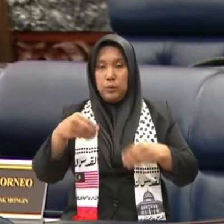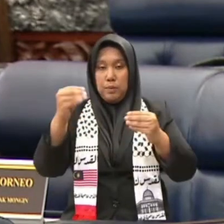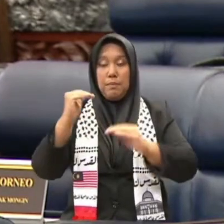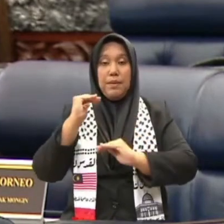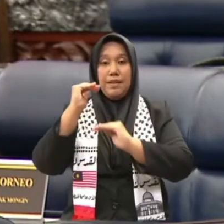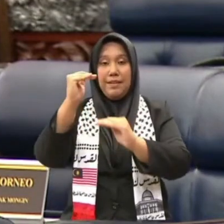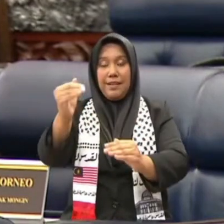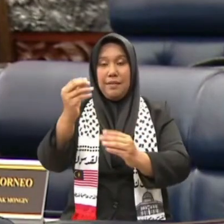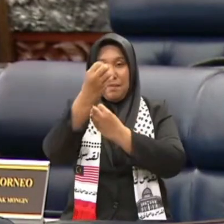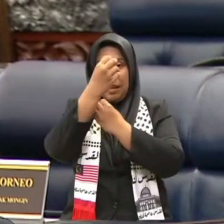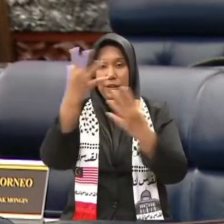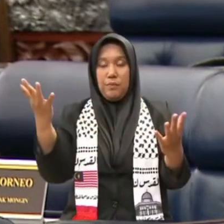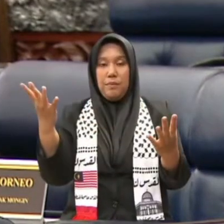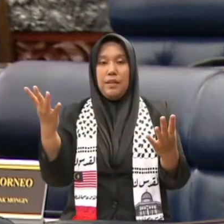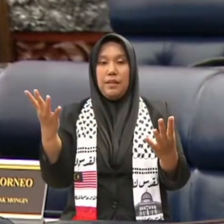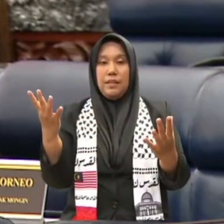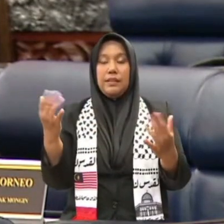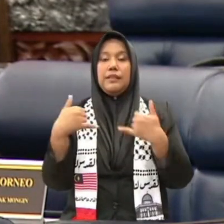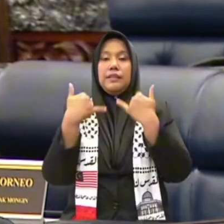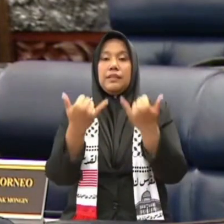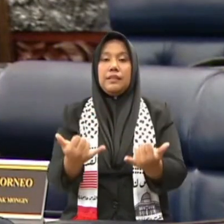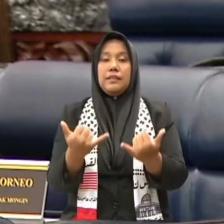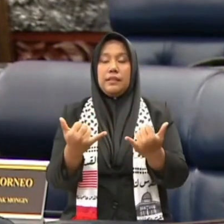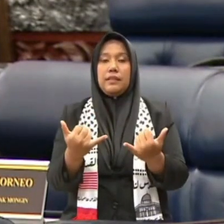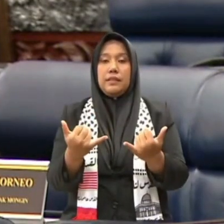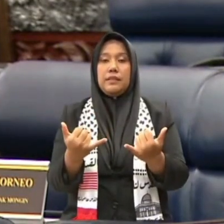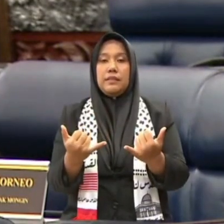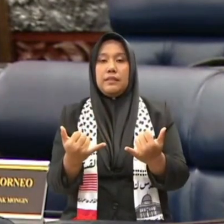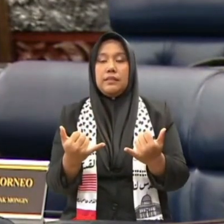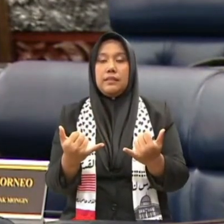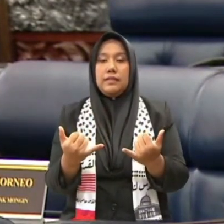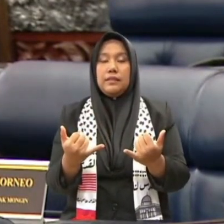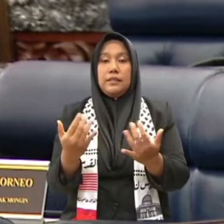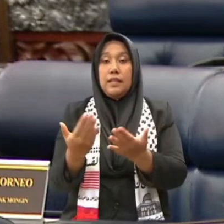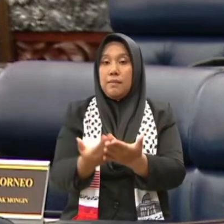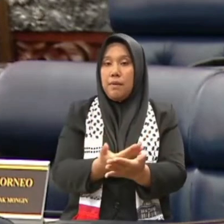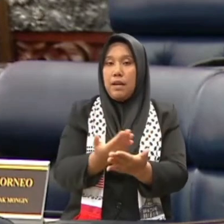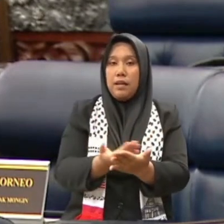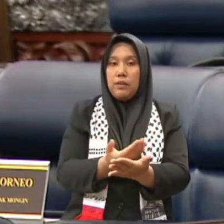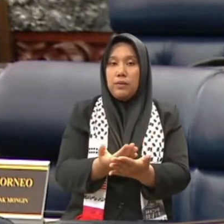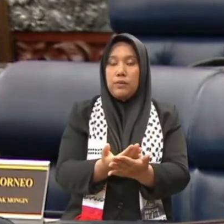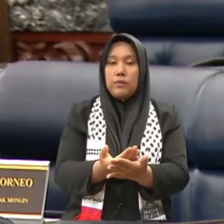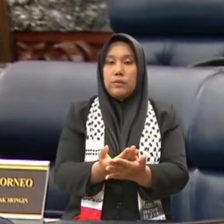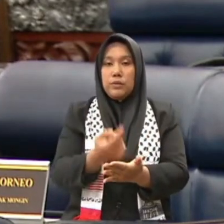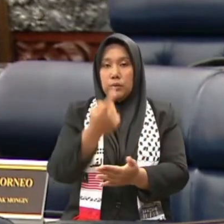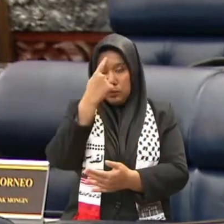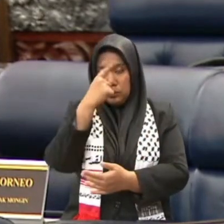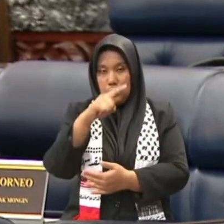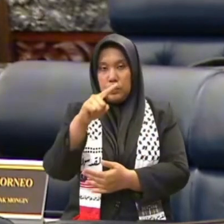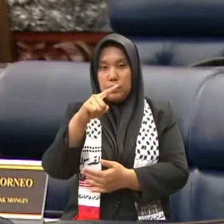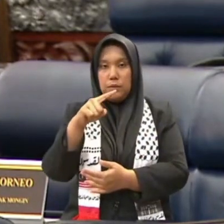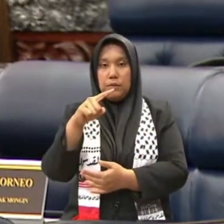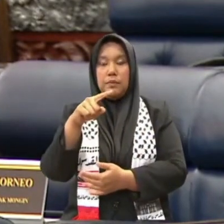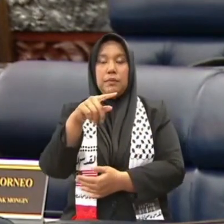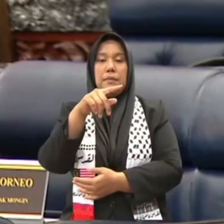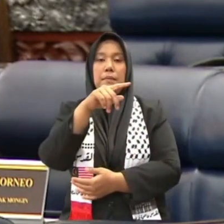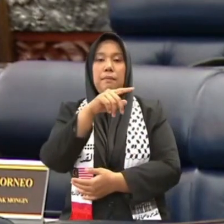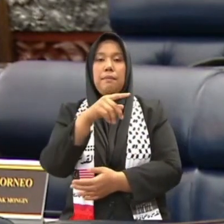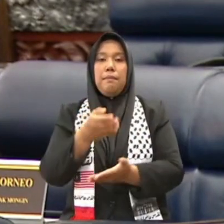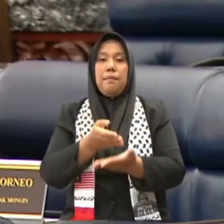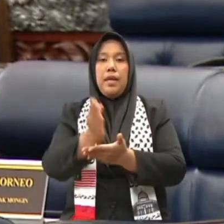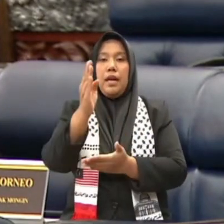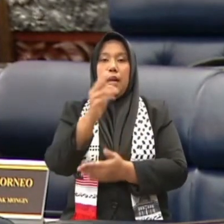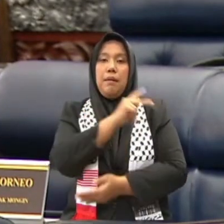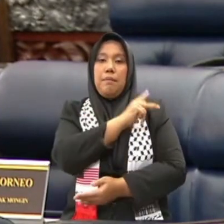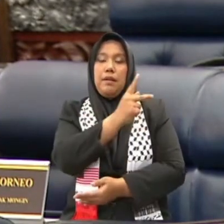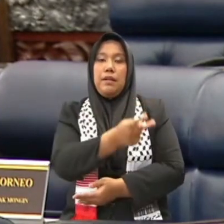maklumat yang terkini kepada pihak berkuasa yang melindungi sempadan kita untuk